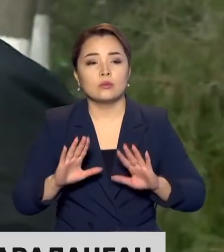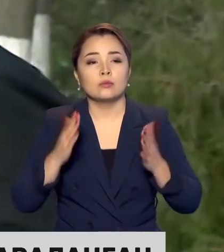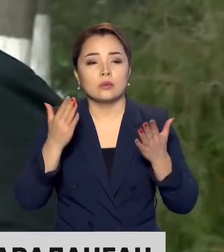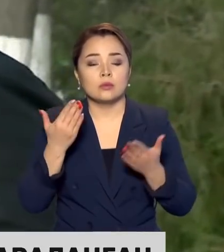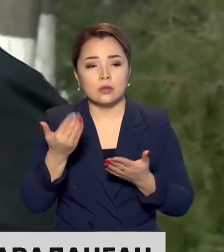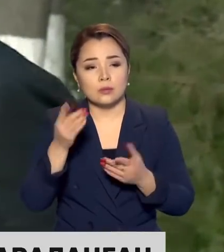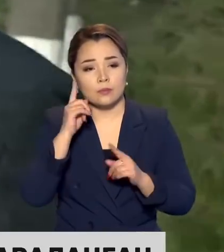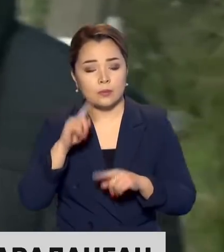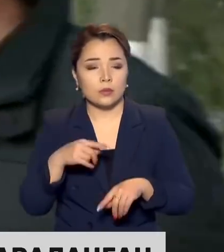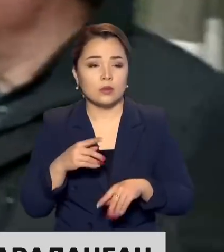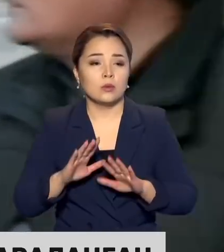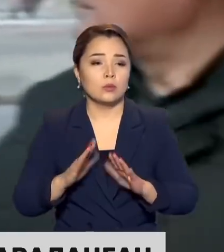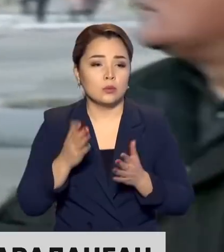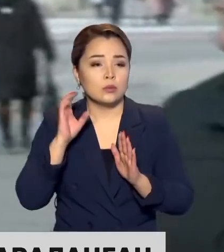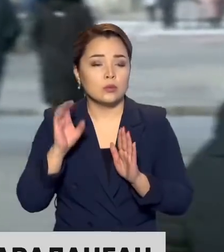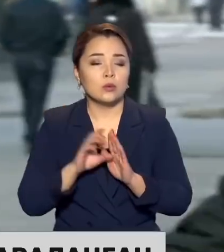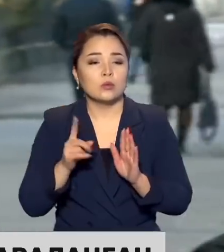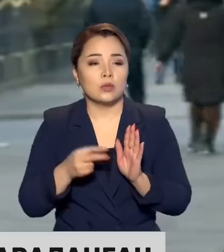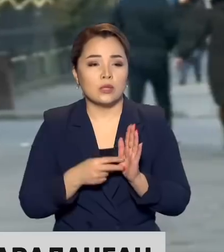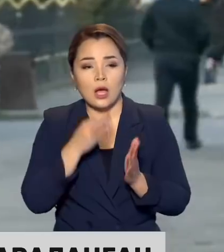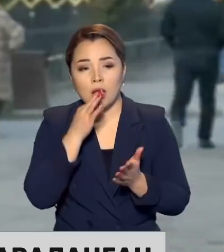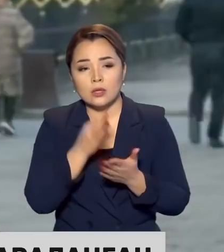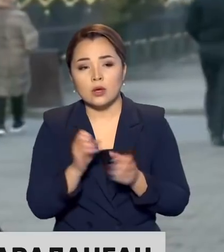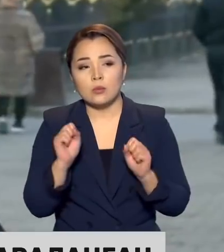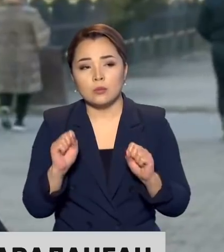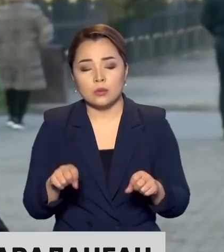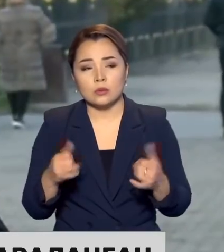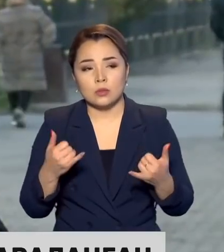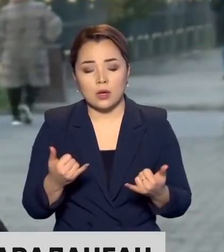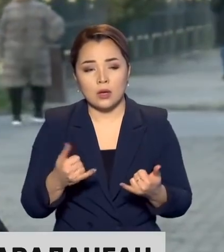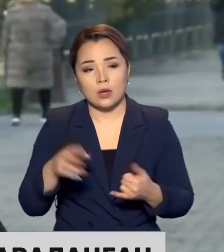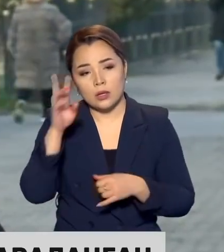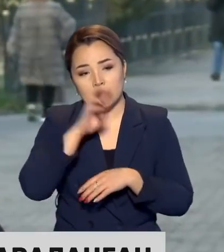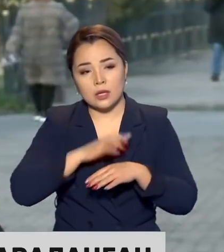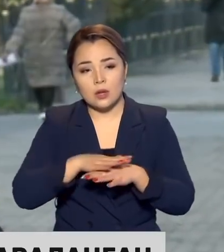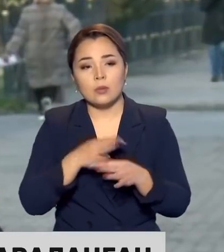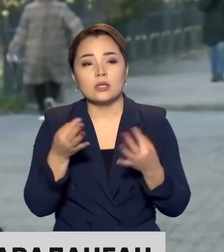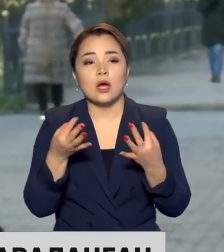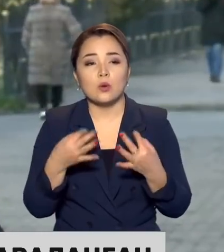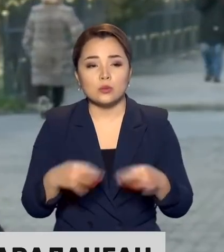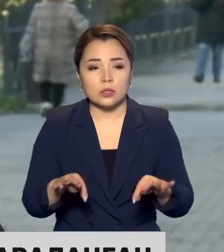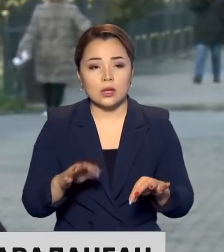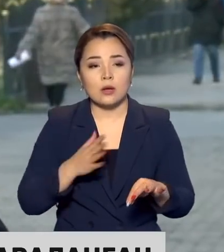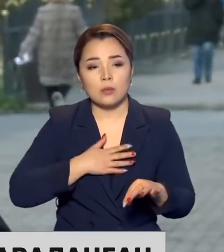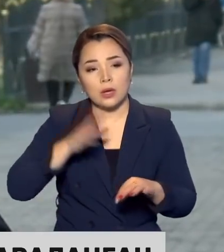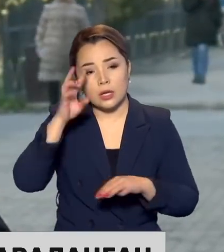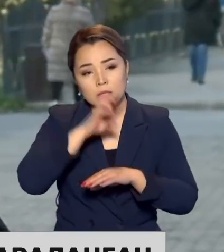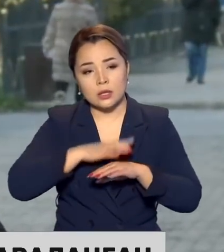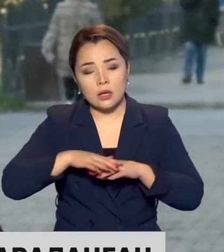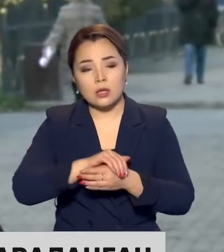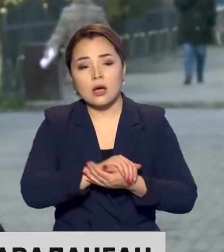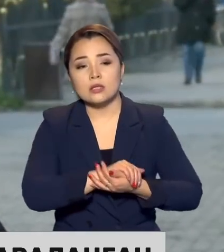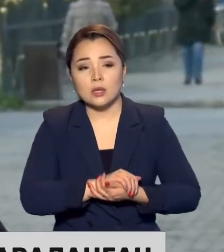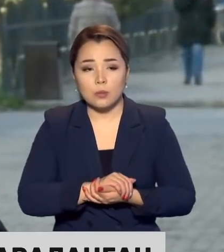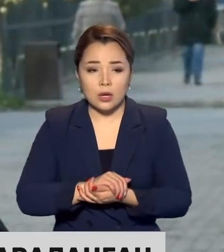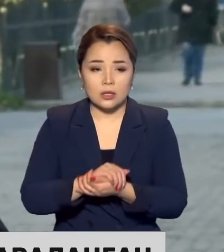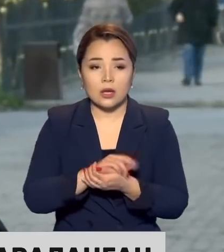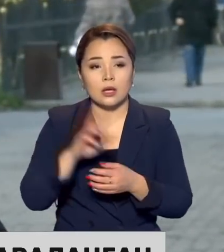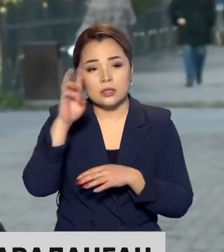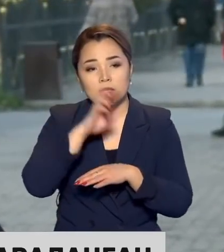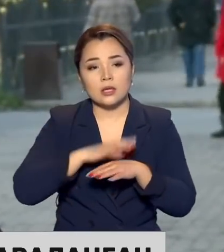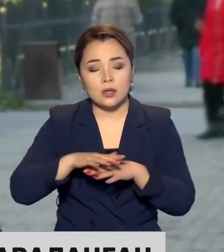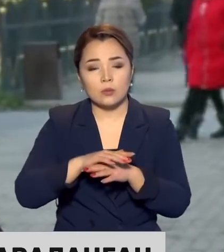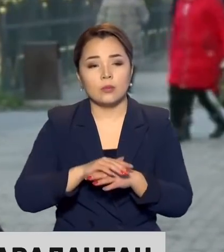баға берер едіңіз? Енді мынау еліміздің тәуелсіздігіне, еліміздің ынтымағына,